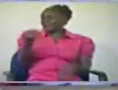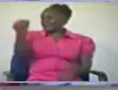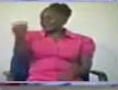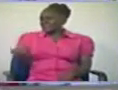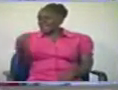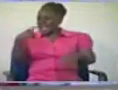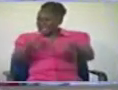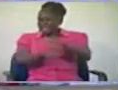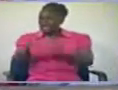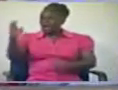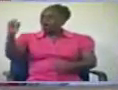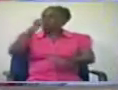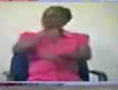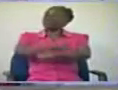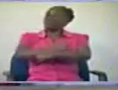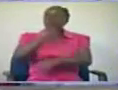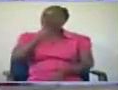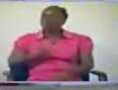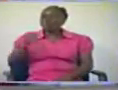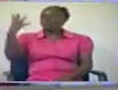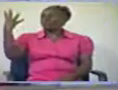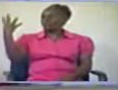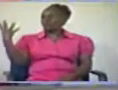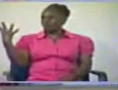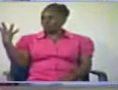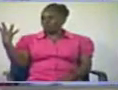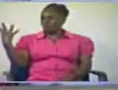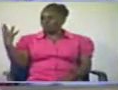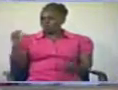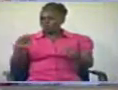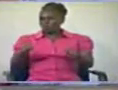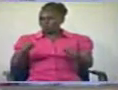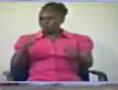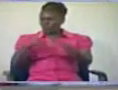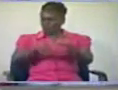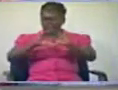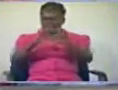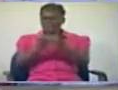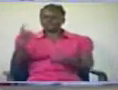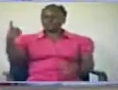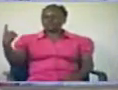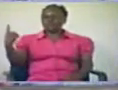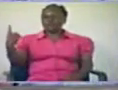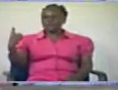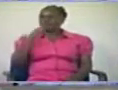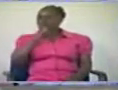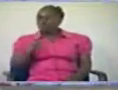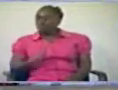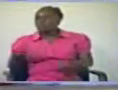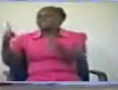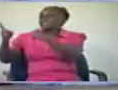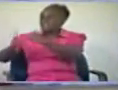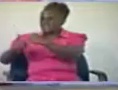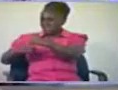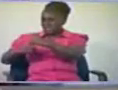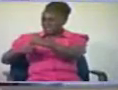akiingia chekechea, mm, atakuwa pale miaka miwili. Mm. Awe ana uwezo wa kuingia darasa la kwanza akiwa miaka 6.